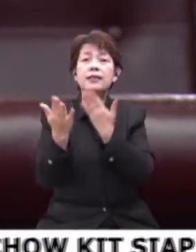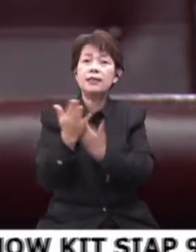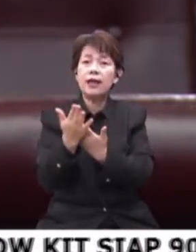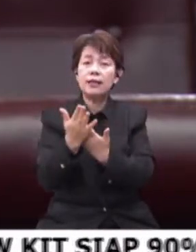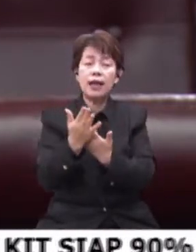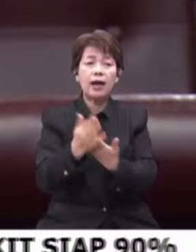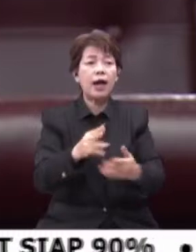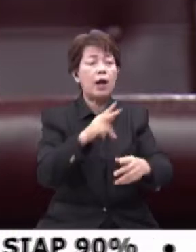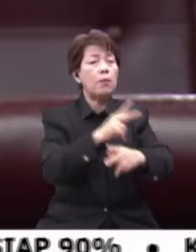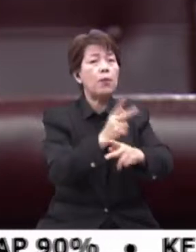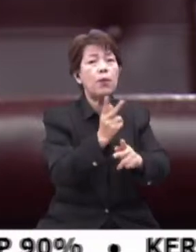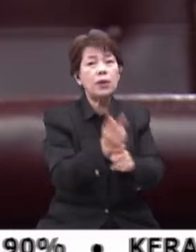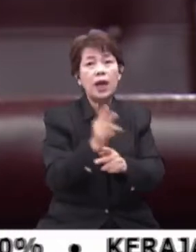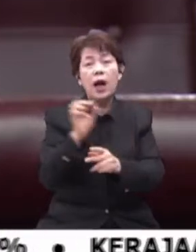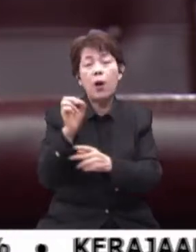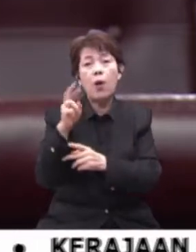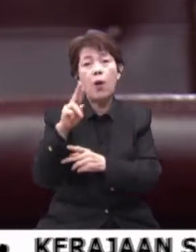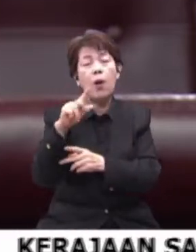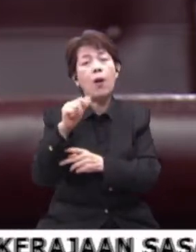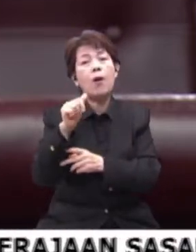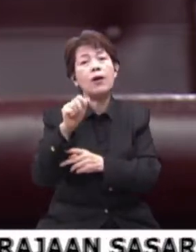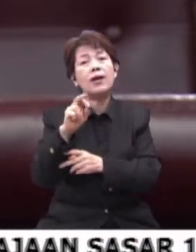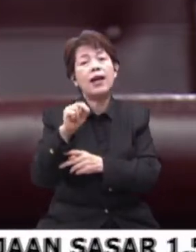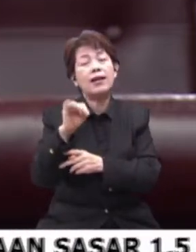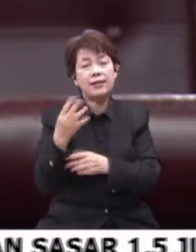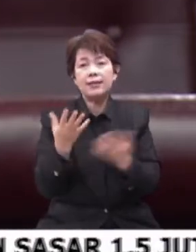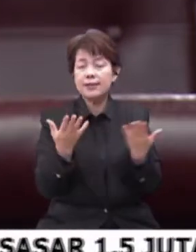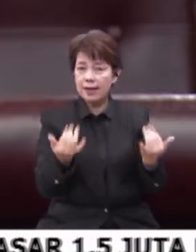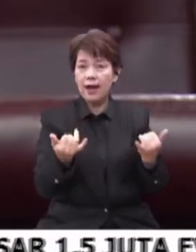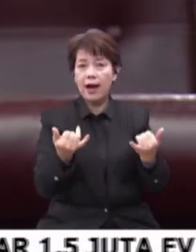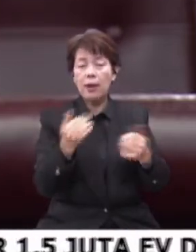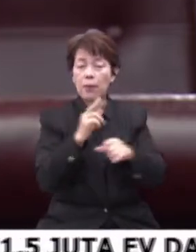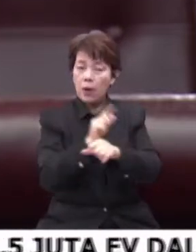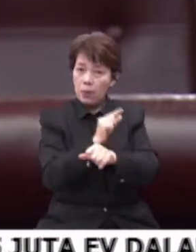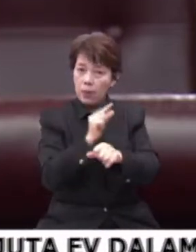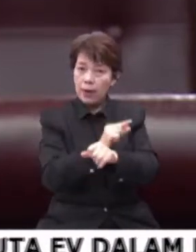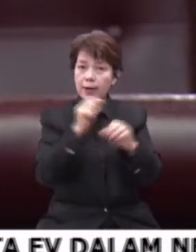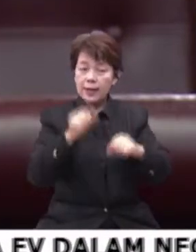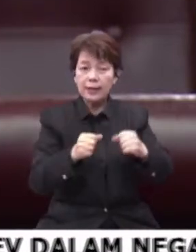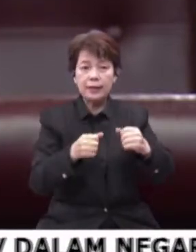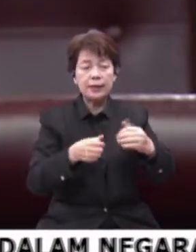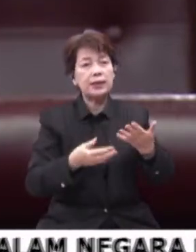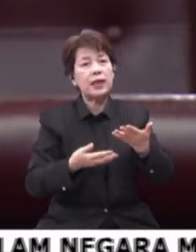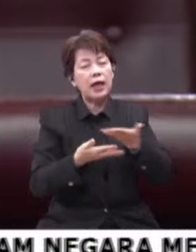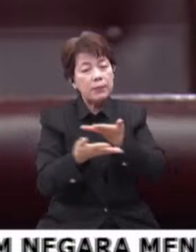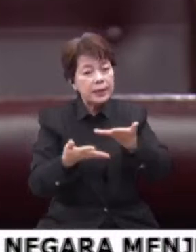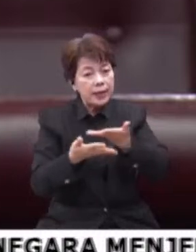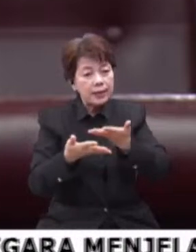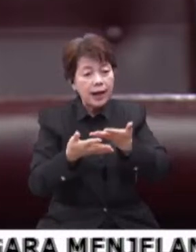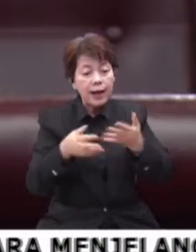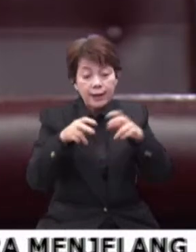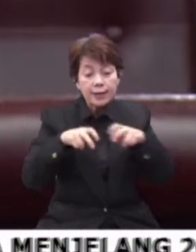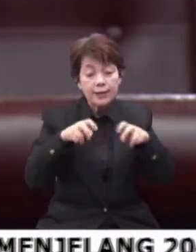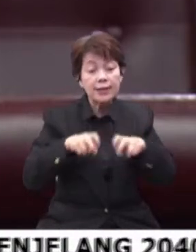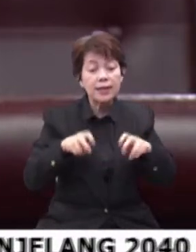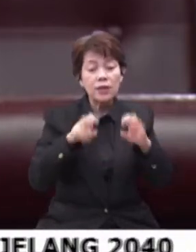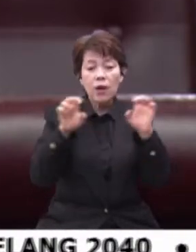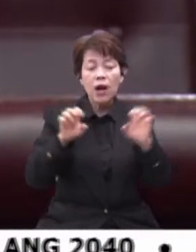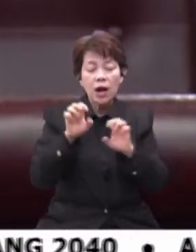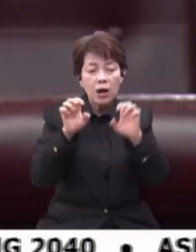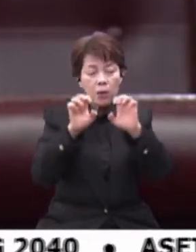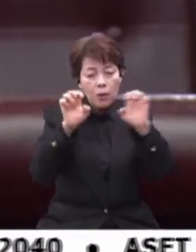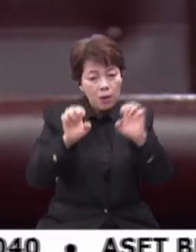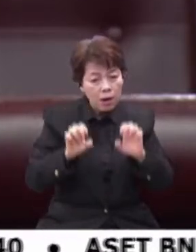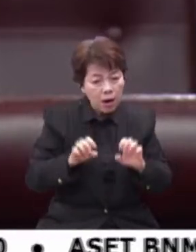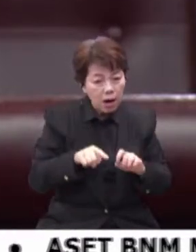organik yang mereka telah usaikan kita akan menepis dan mengkaji mana-mana ia menempati